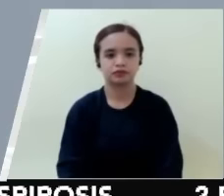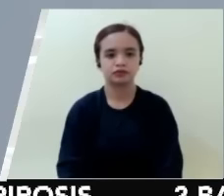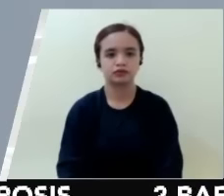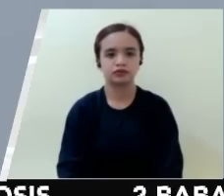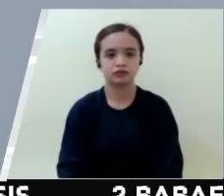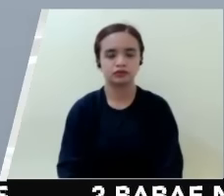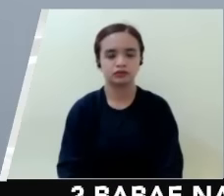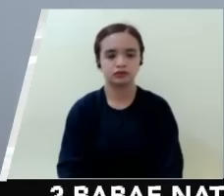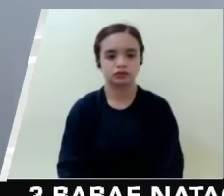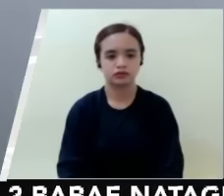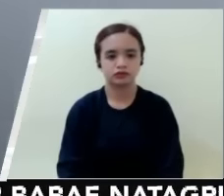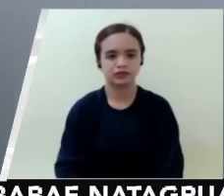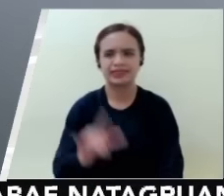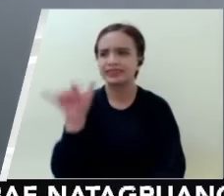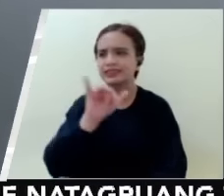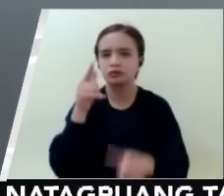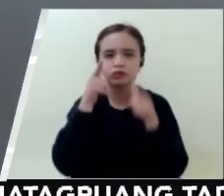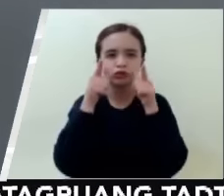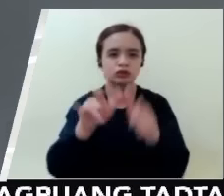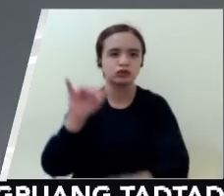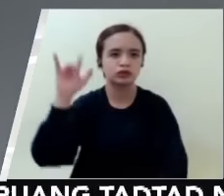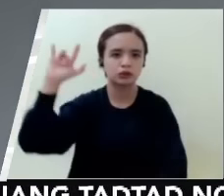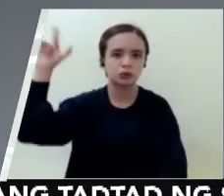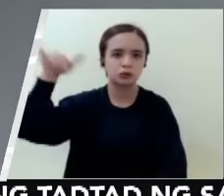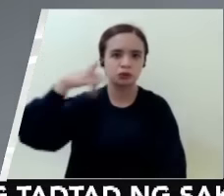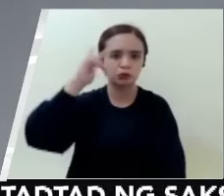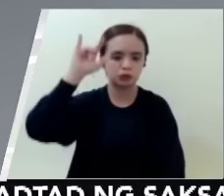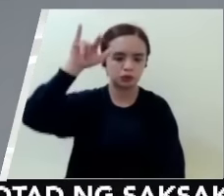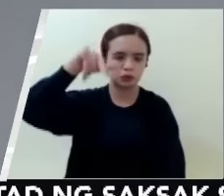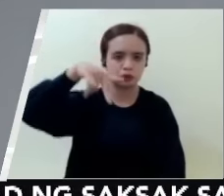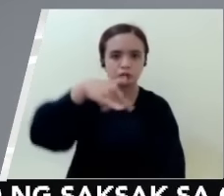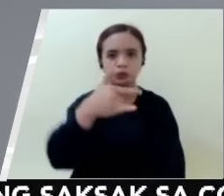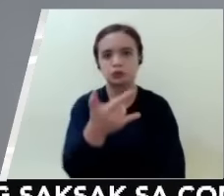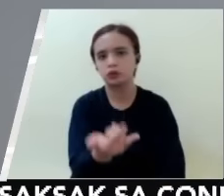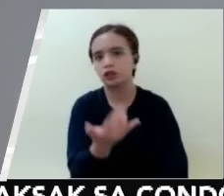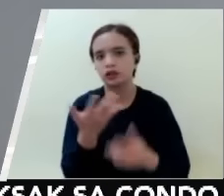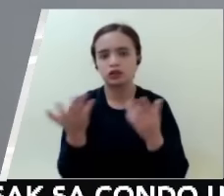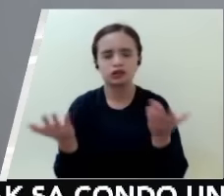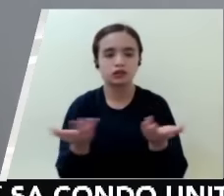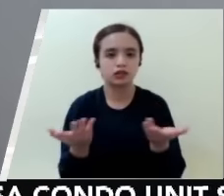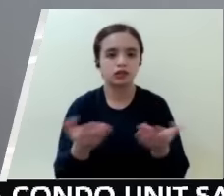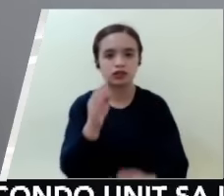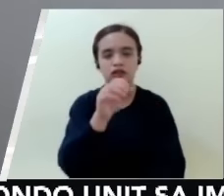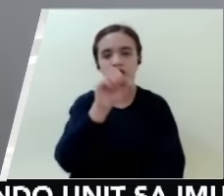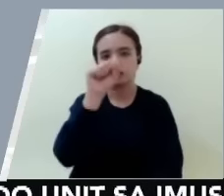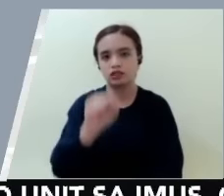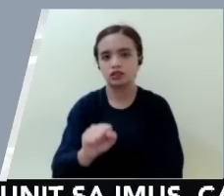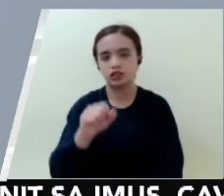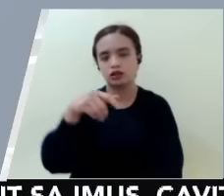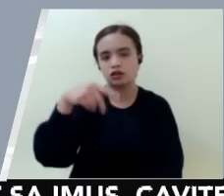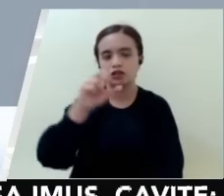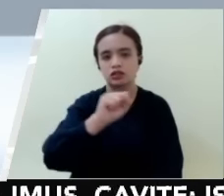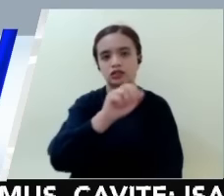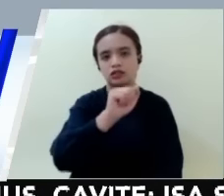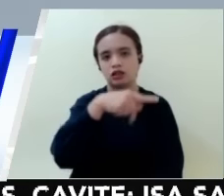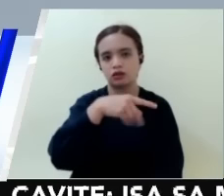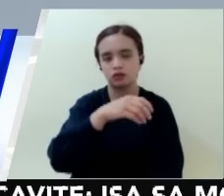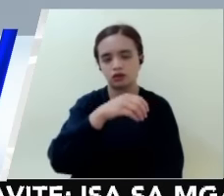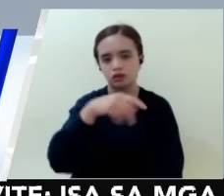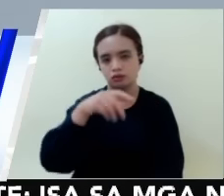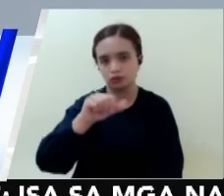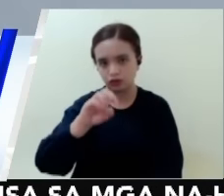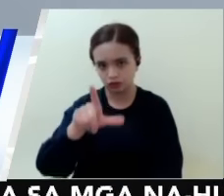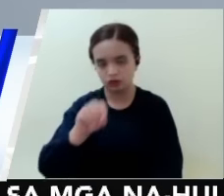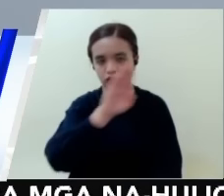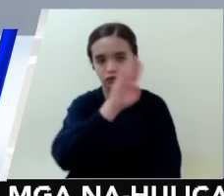Parang laro ang nahulog mula sa eryang eroplano ito sa Vinhedo sa Sao Paulo State, Brazil. Kita ng ilang residente